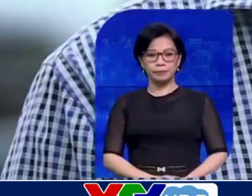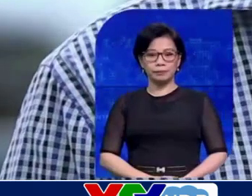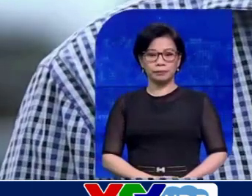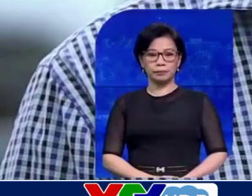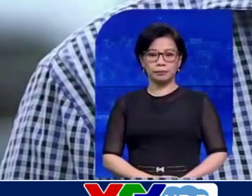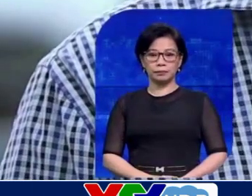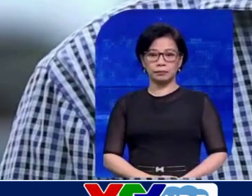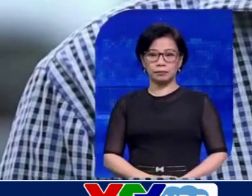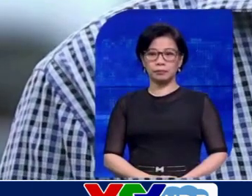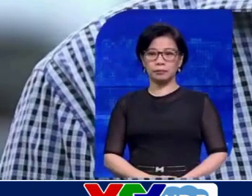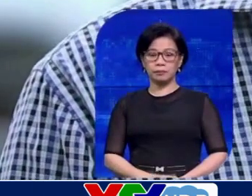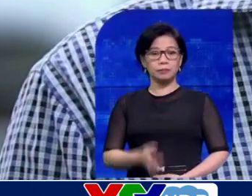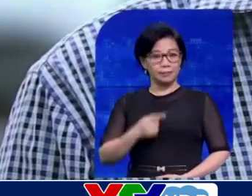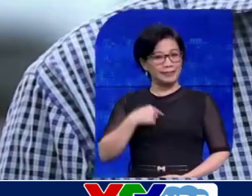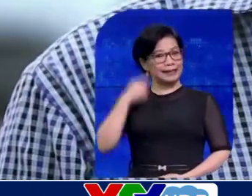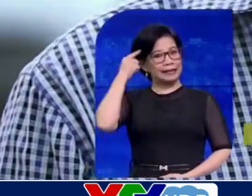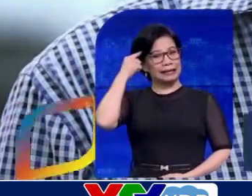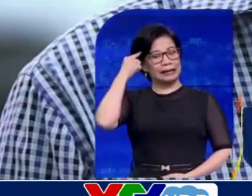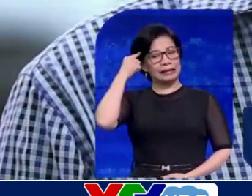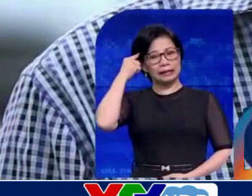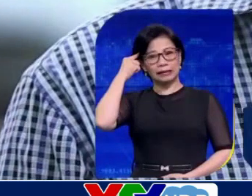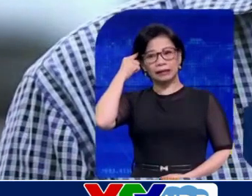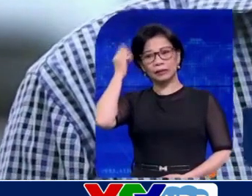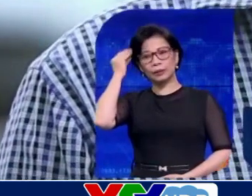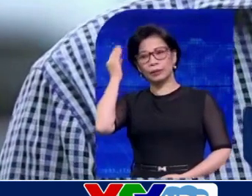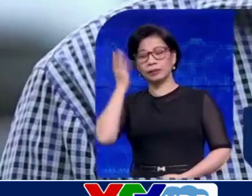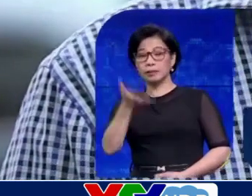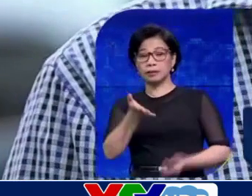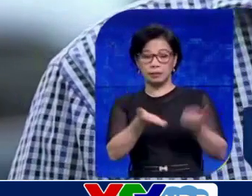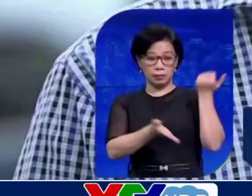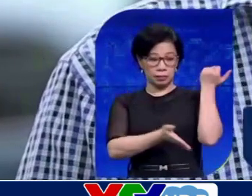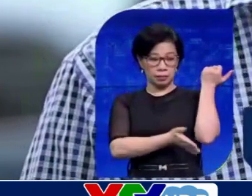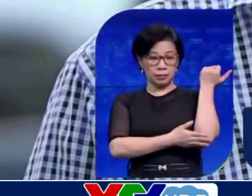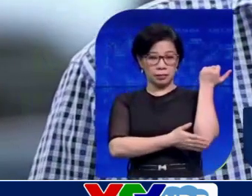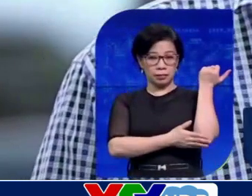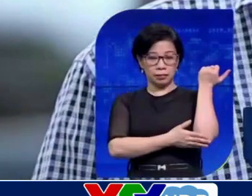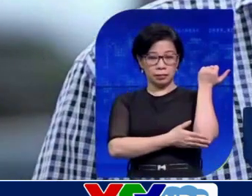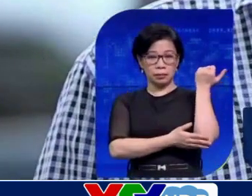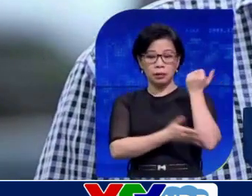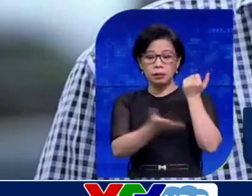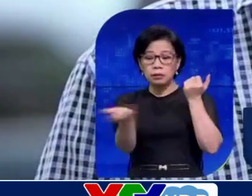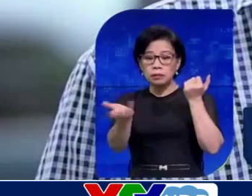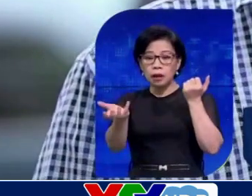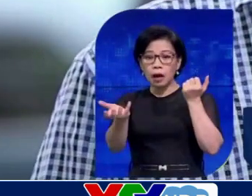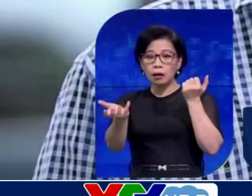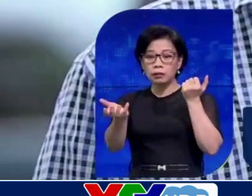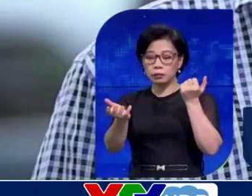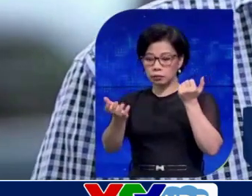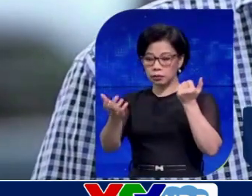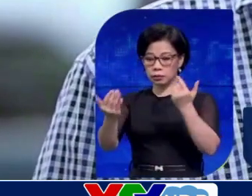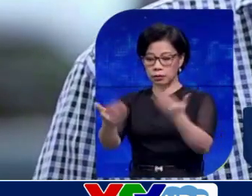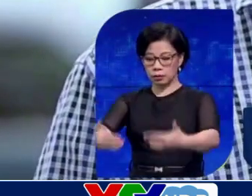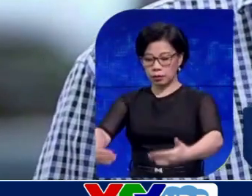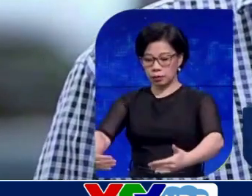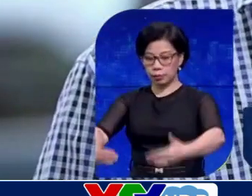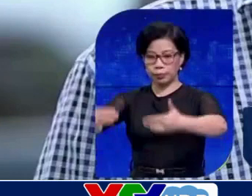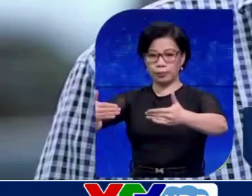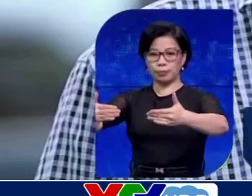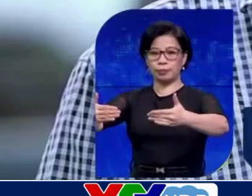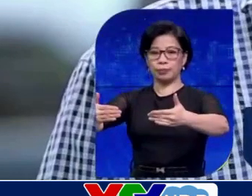Trước mắt thì tôi nghĩ là chúng ta cần phải xây dựng các cái khu vực, các cái chứa nước dựa trên các cái kênh